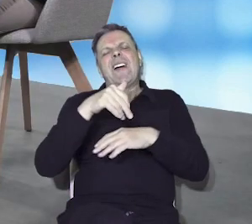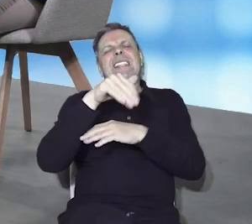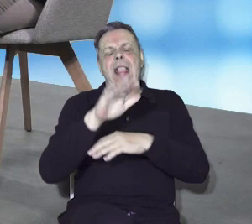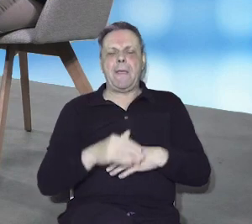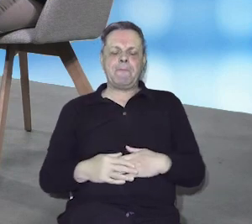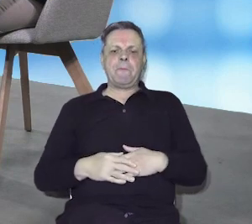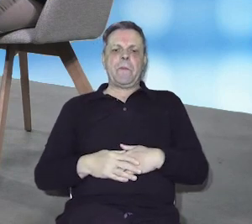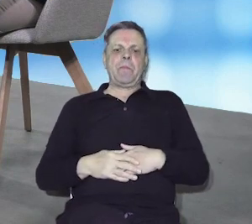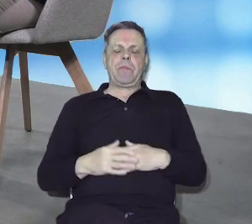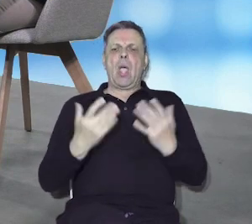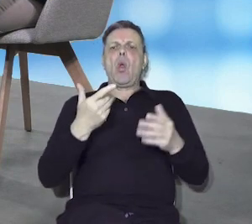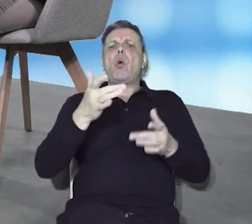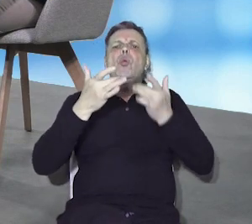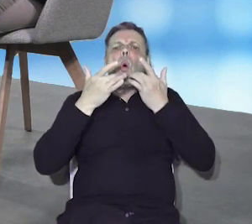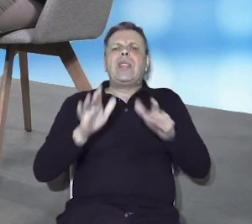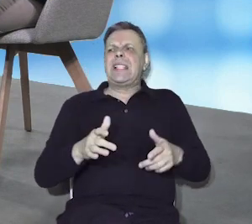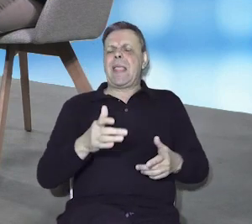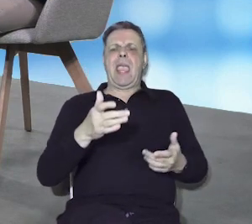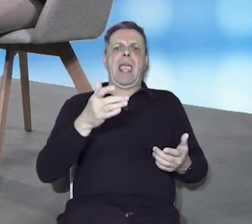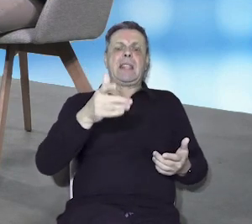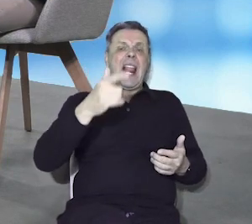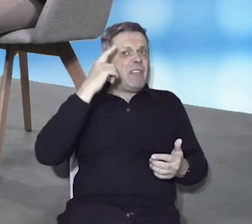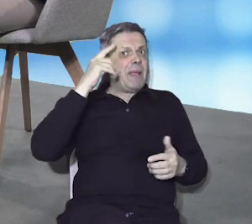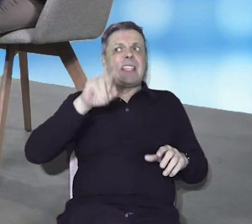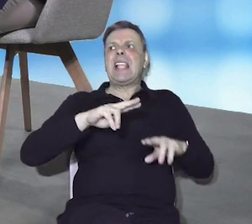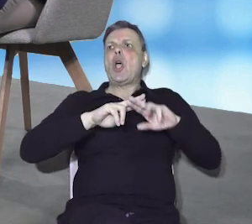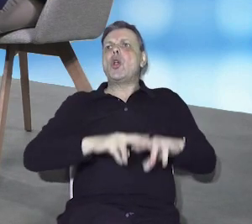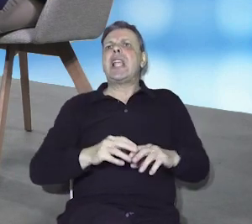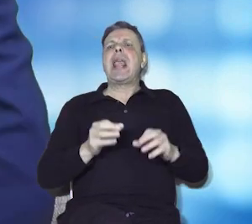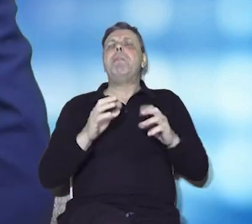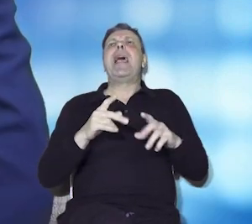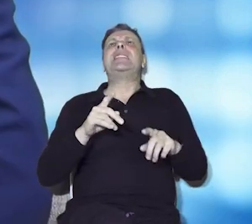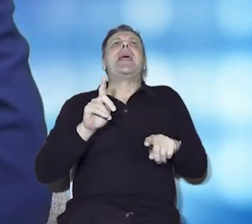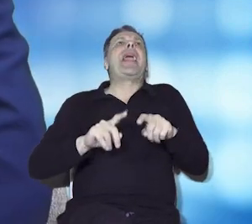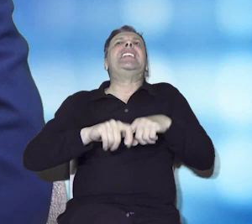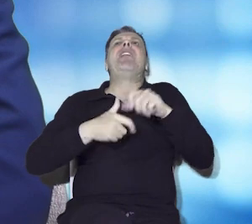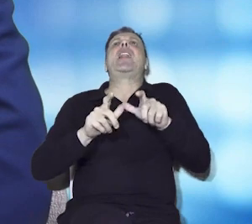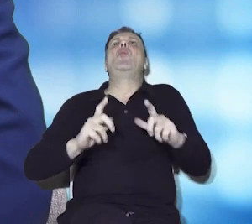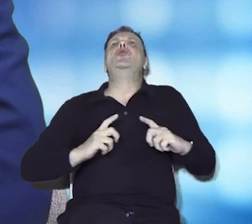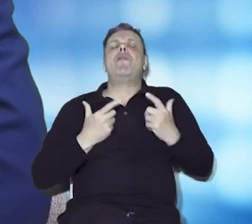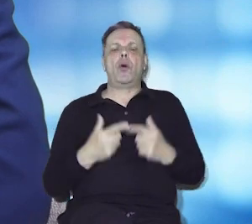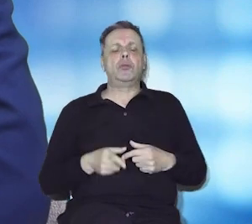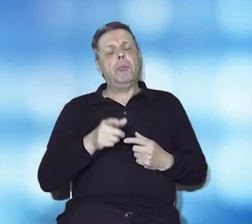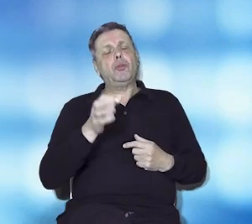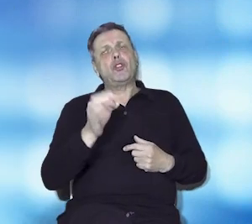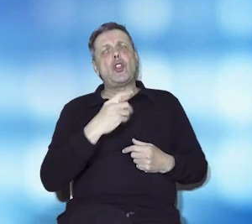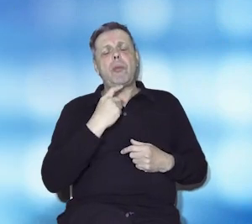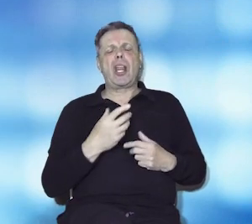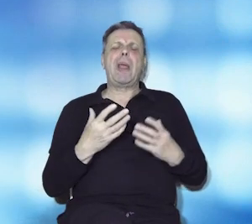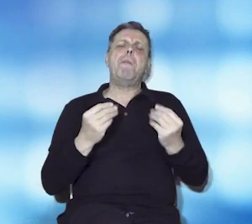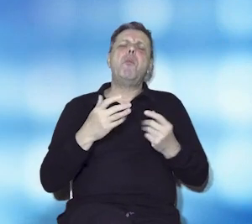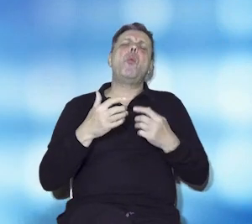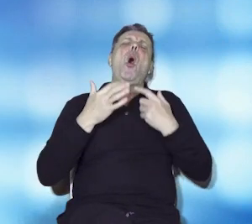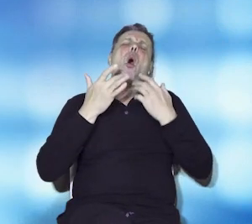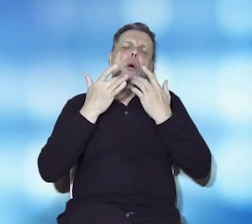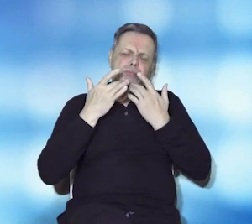Koliko je tu odricanje? Imate li osjećaj da ste ostali bez nečega u životu? Dobro ste to spomenuli. Jako puno odricanja